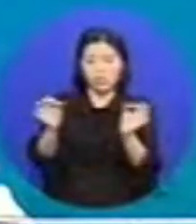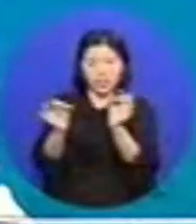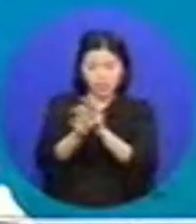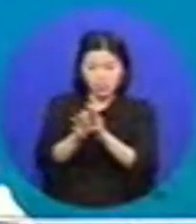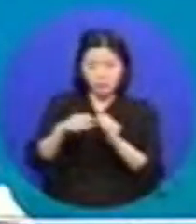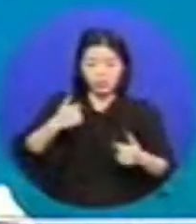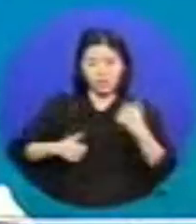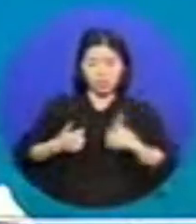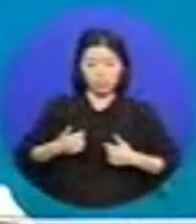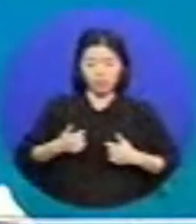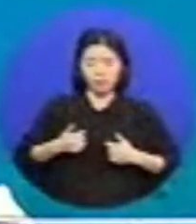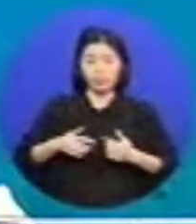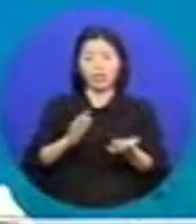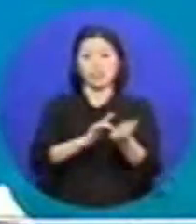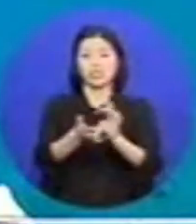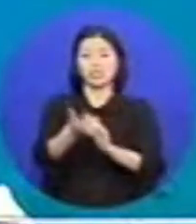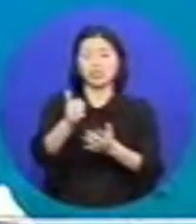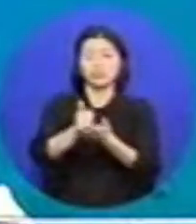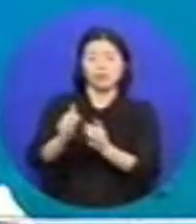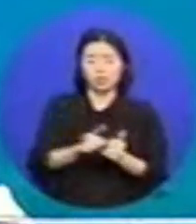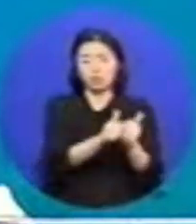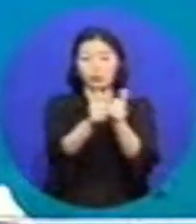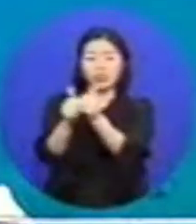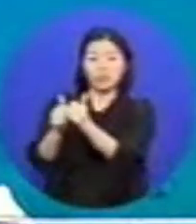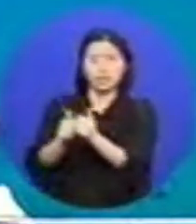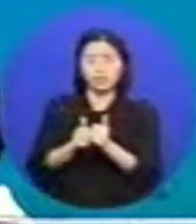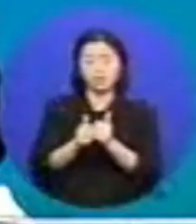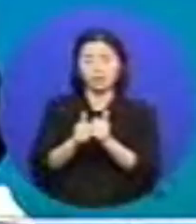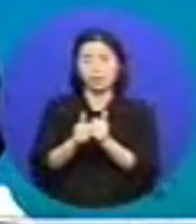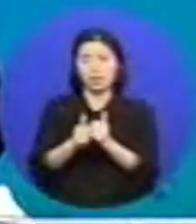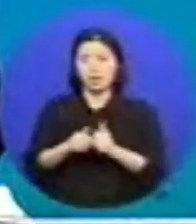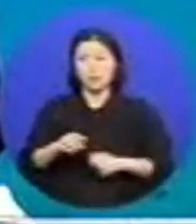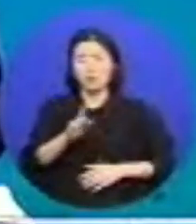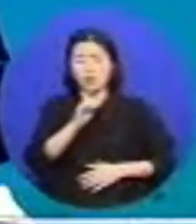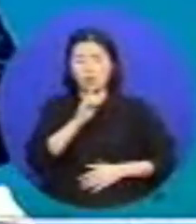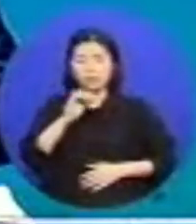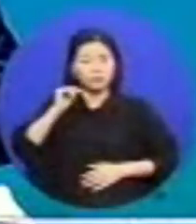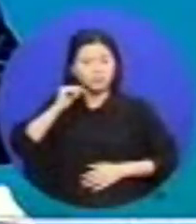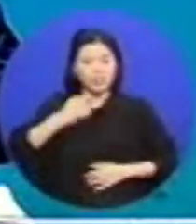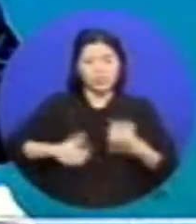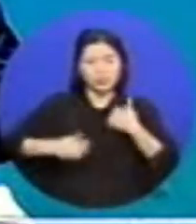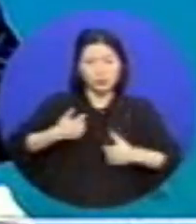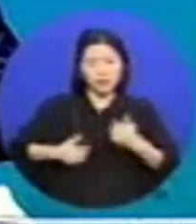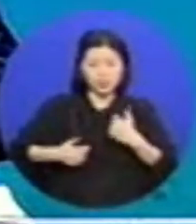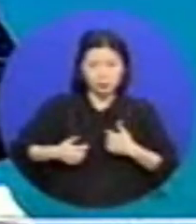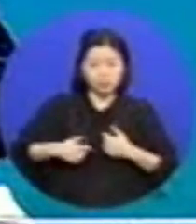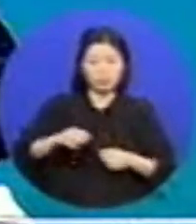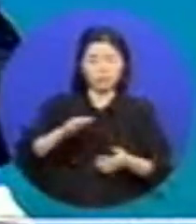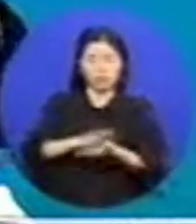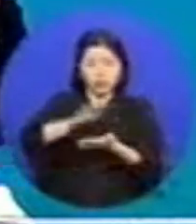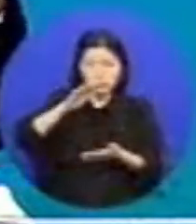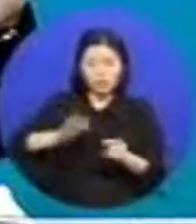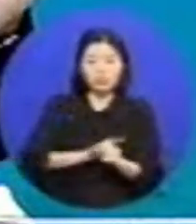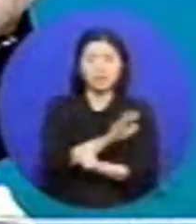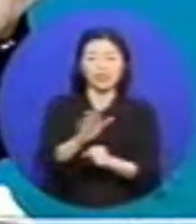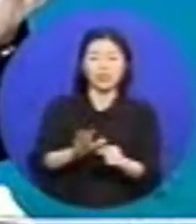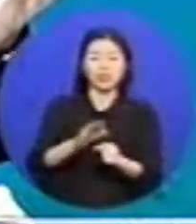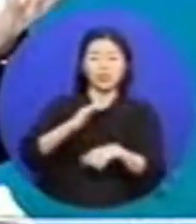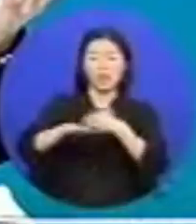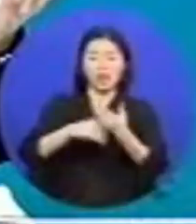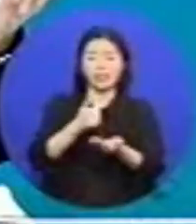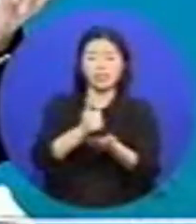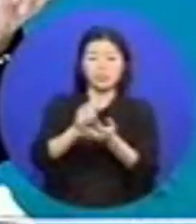예수님과 동행하는 말할 수 없는 놀라운 삶, 하나님의 뜨거운 사랑, 하나님의 나라에